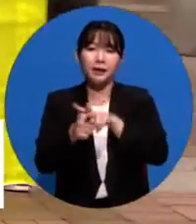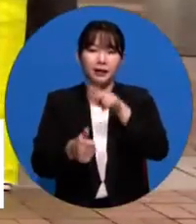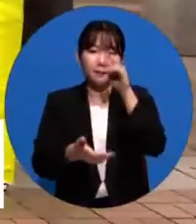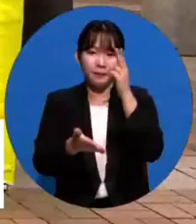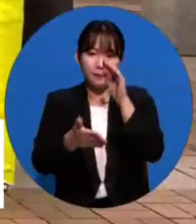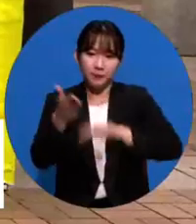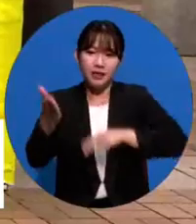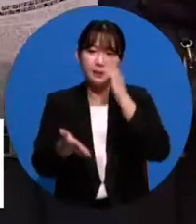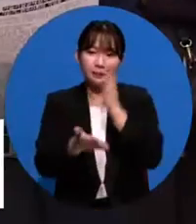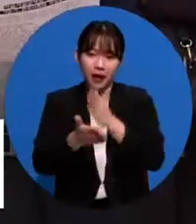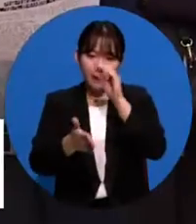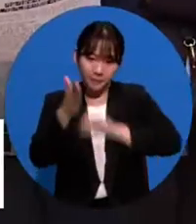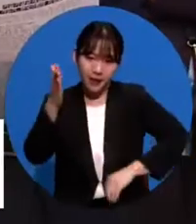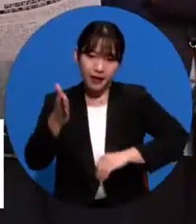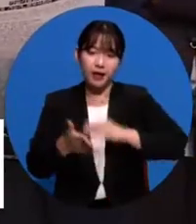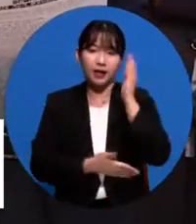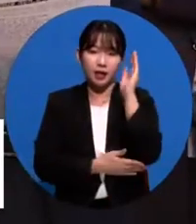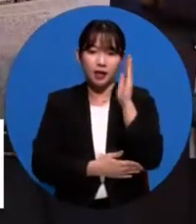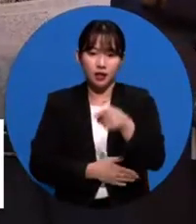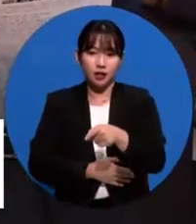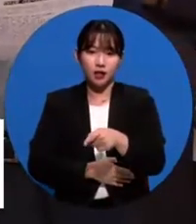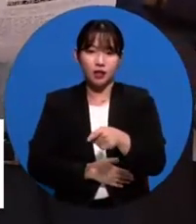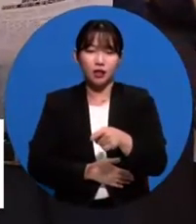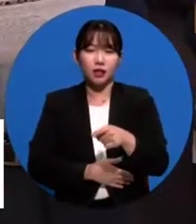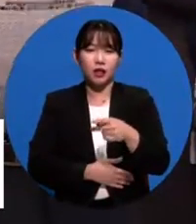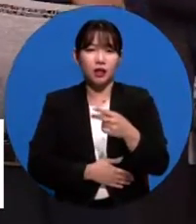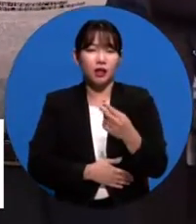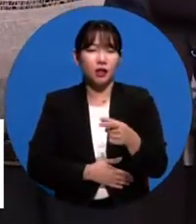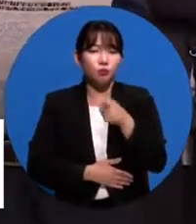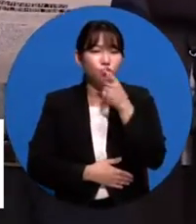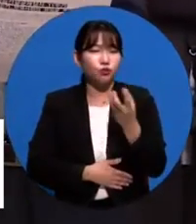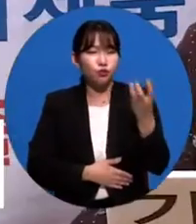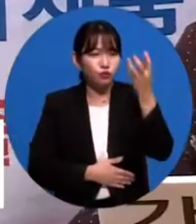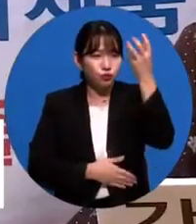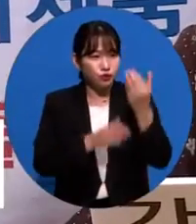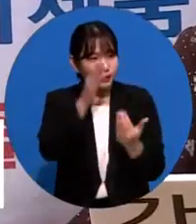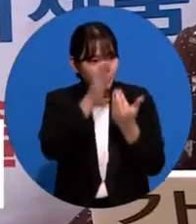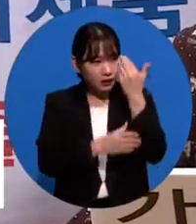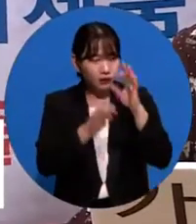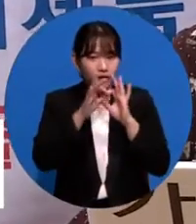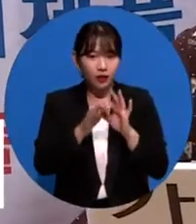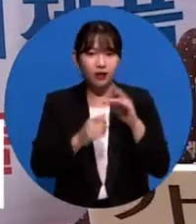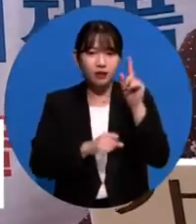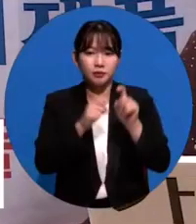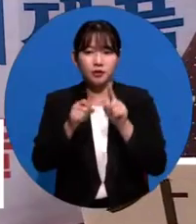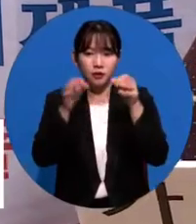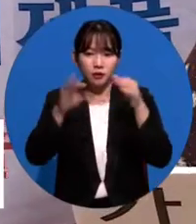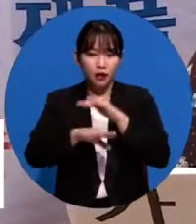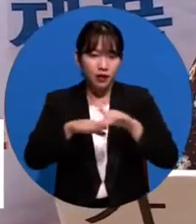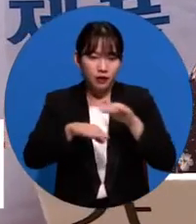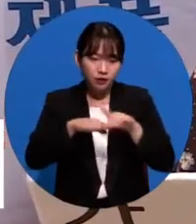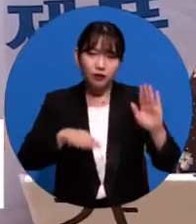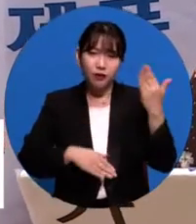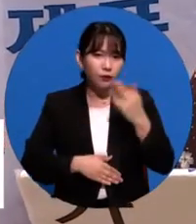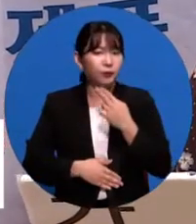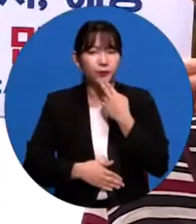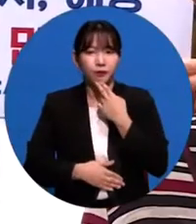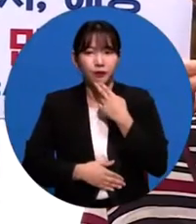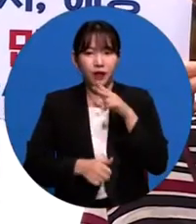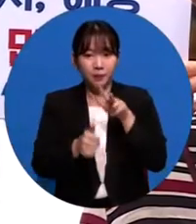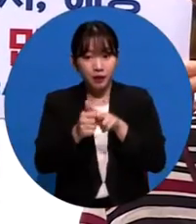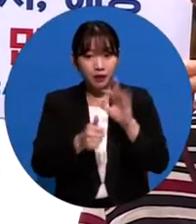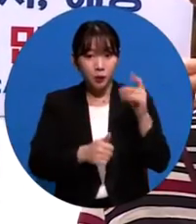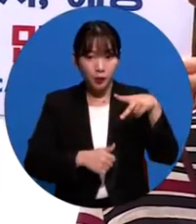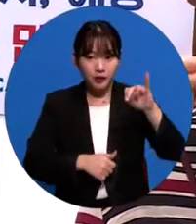퇴출하라고 요구했습니다. 운동본부는 가습기 살균제 사태와 관련해 11년 동안 해결된 것이 없다며